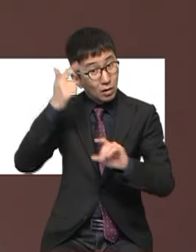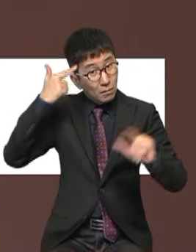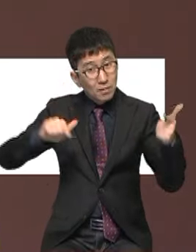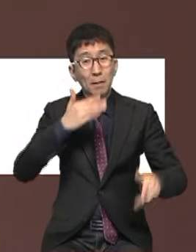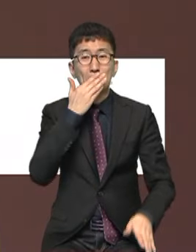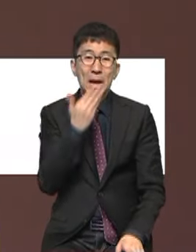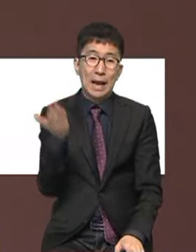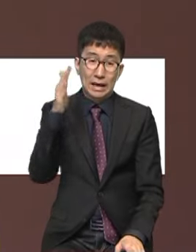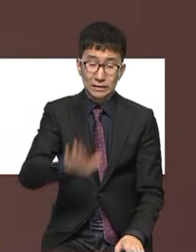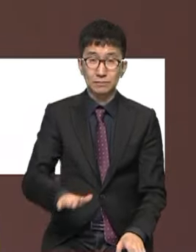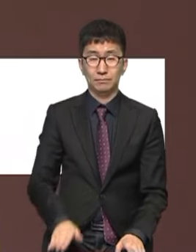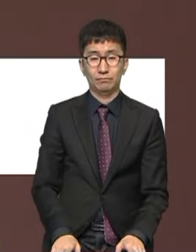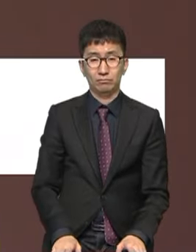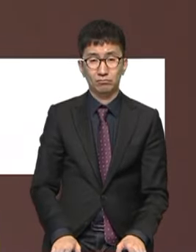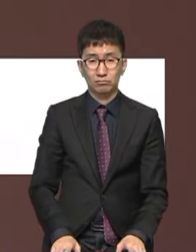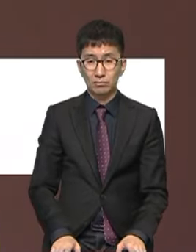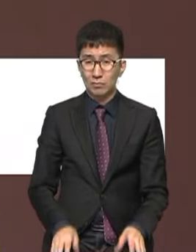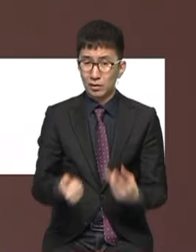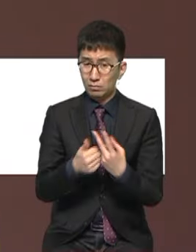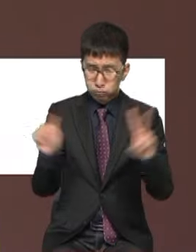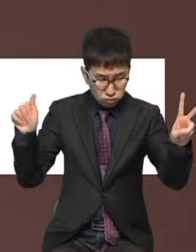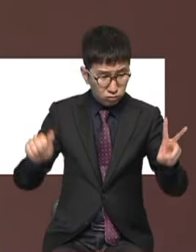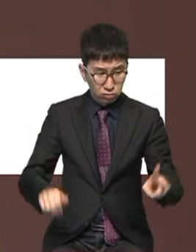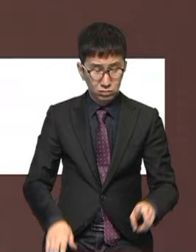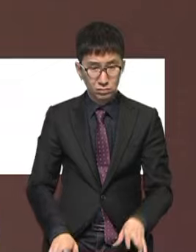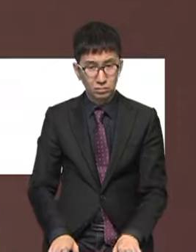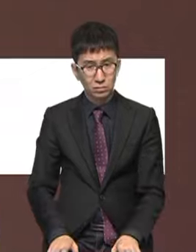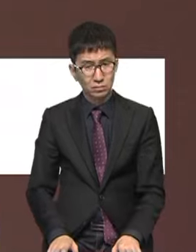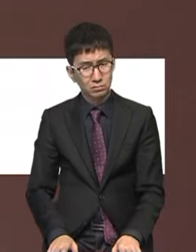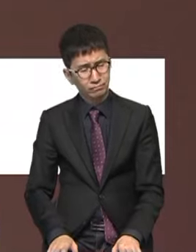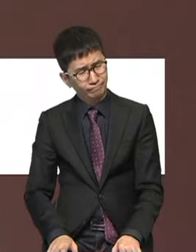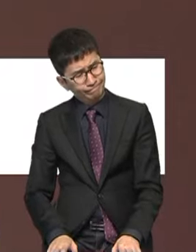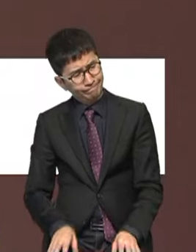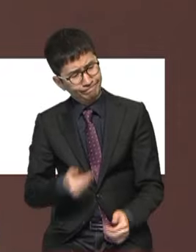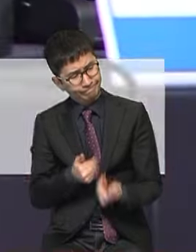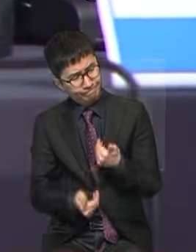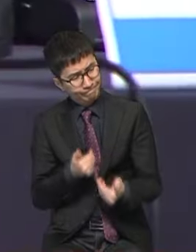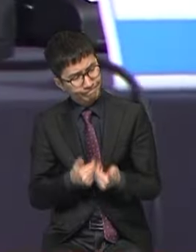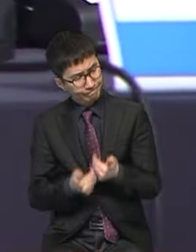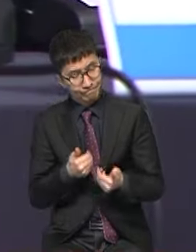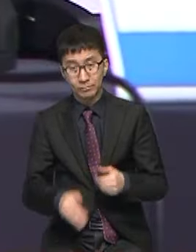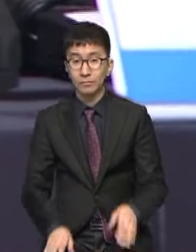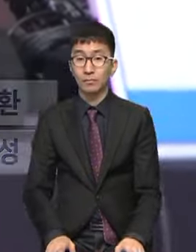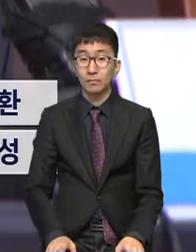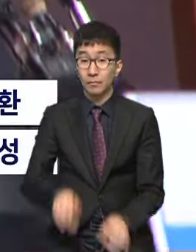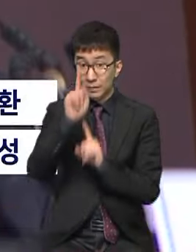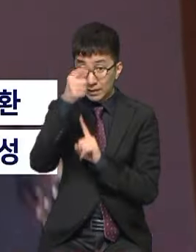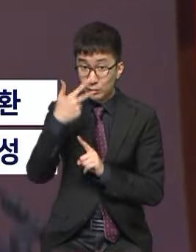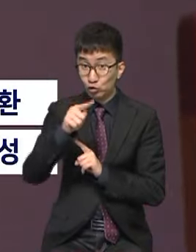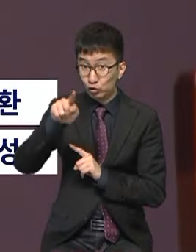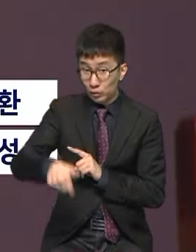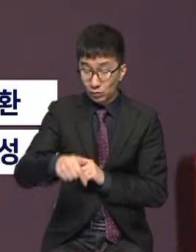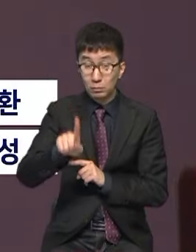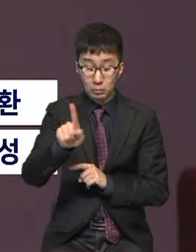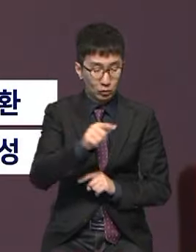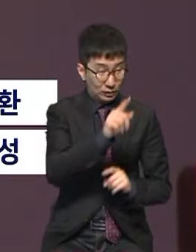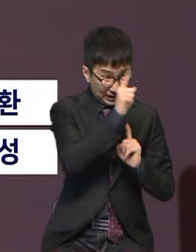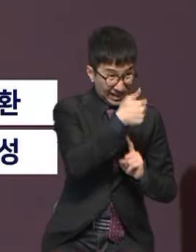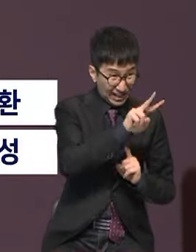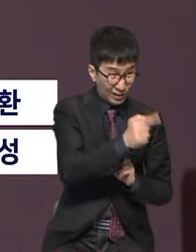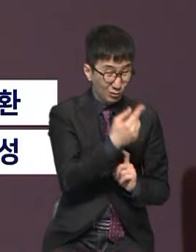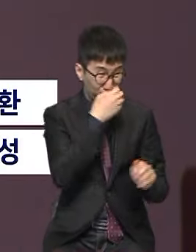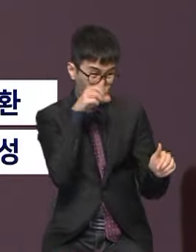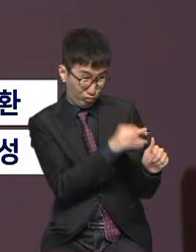또 너무 격한 모습을 보이시는 거는 저는 통합의 정신에 맞지 않다. 이준석 대표는 이낙연 대표 뜻을 무시한